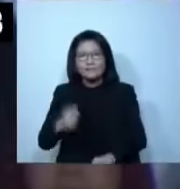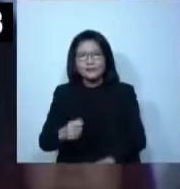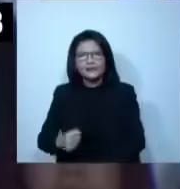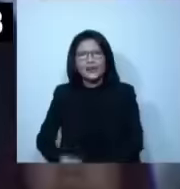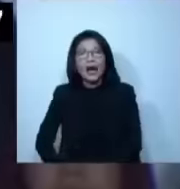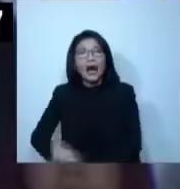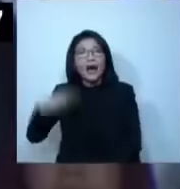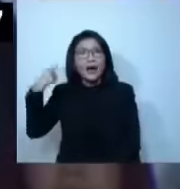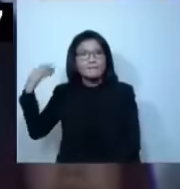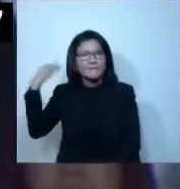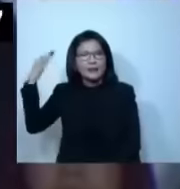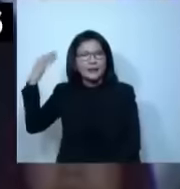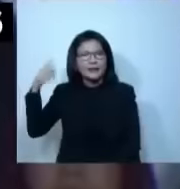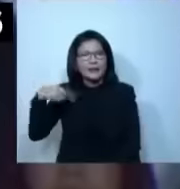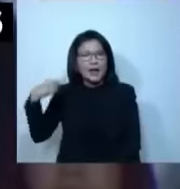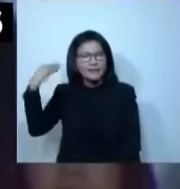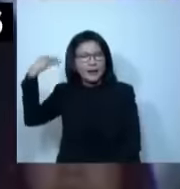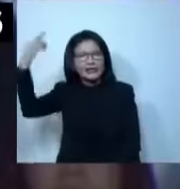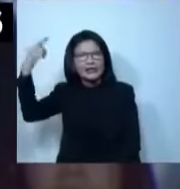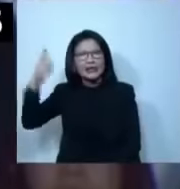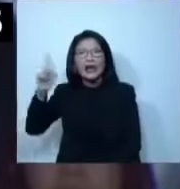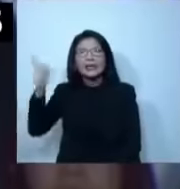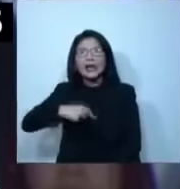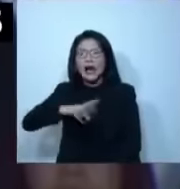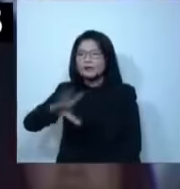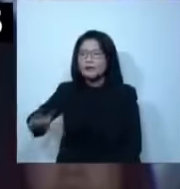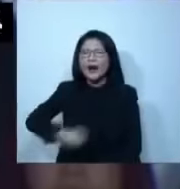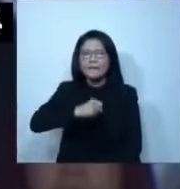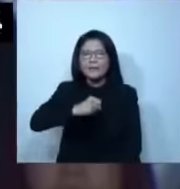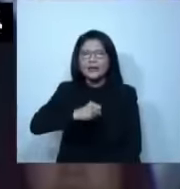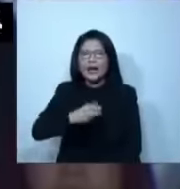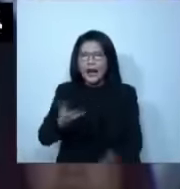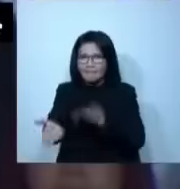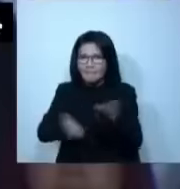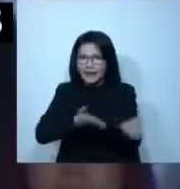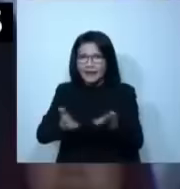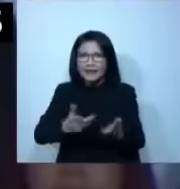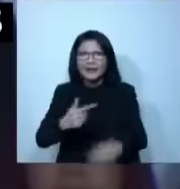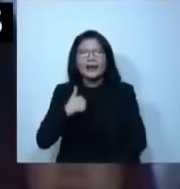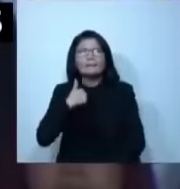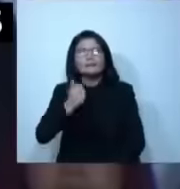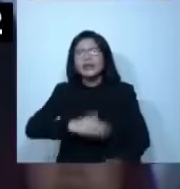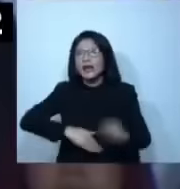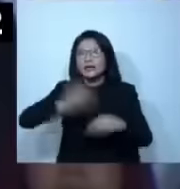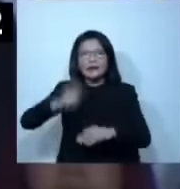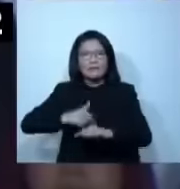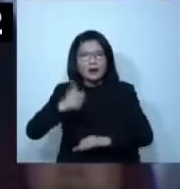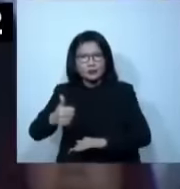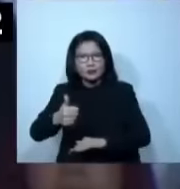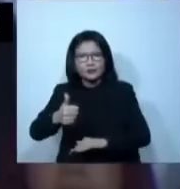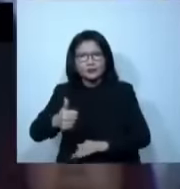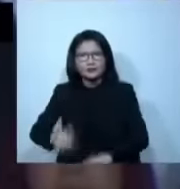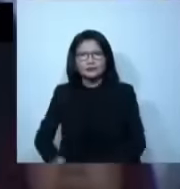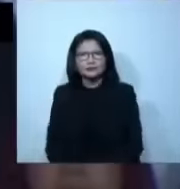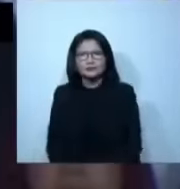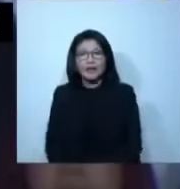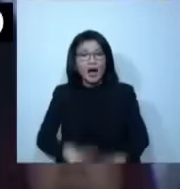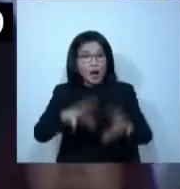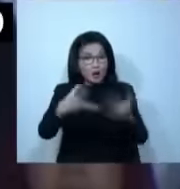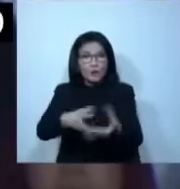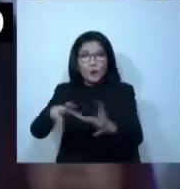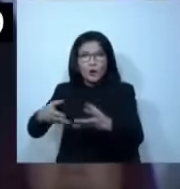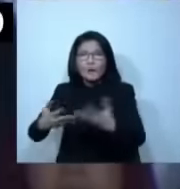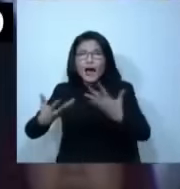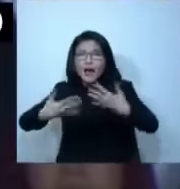pemerintah tertinggilah yang harus kemudian mengambil alih itu, sehingga pelayanan akan bisa jauh lebih baik, sehingga